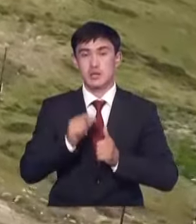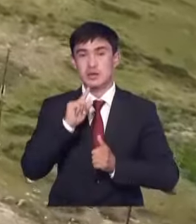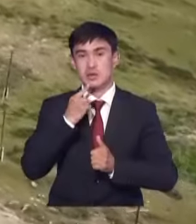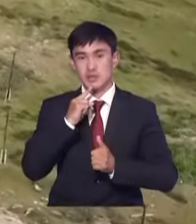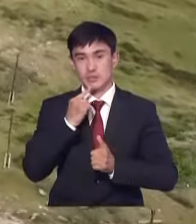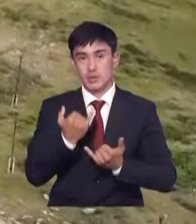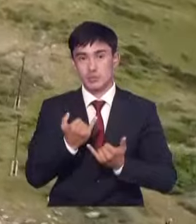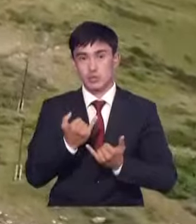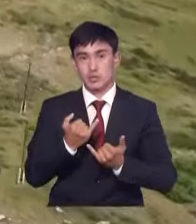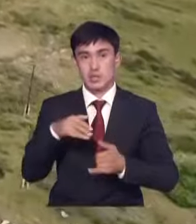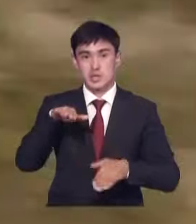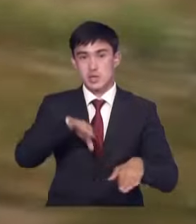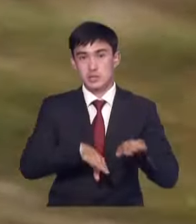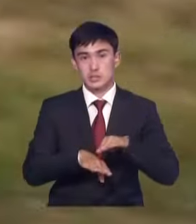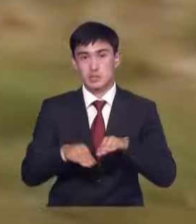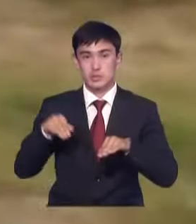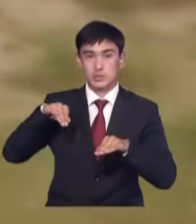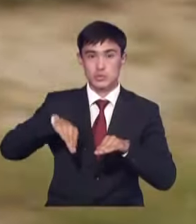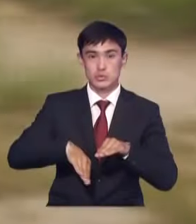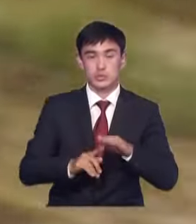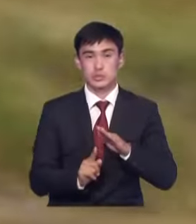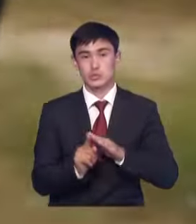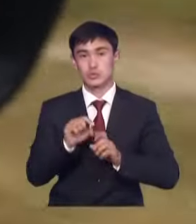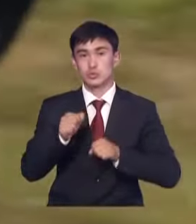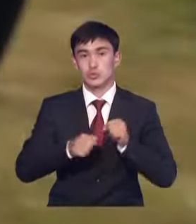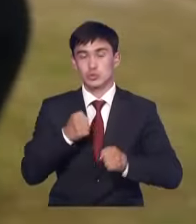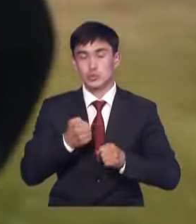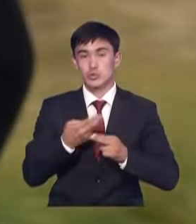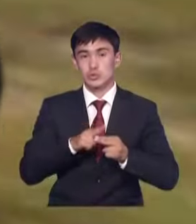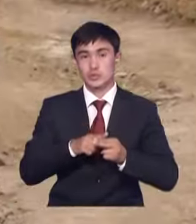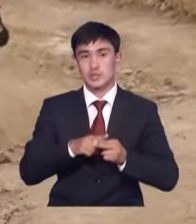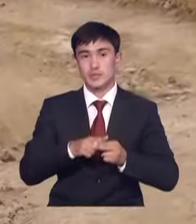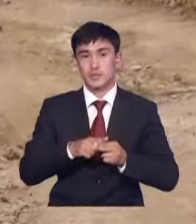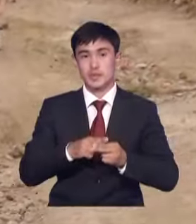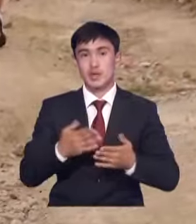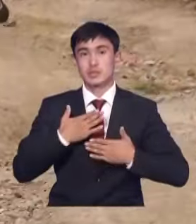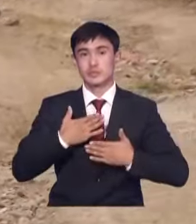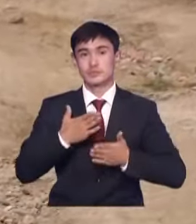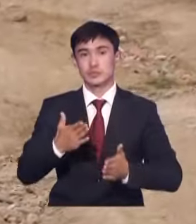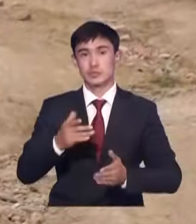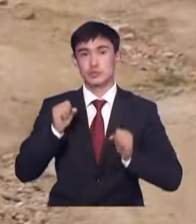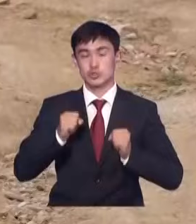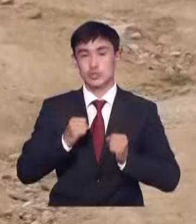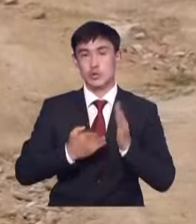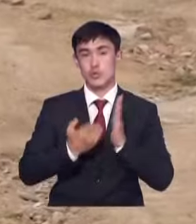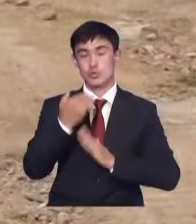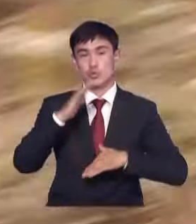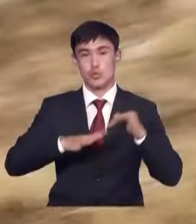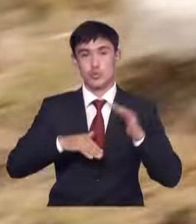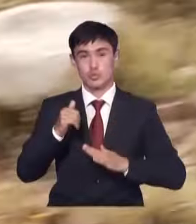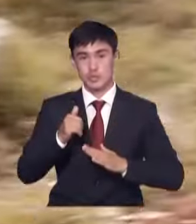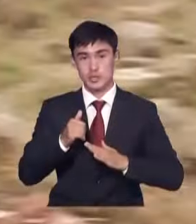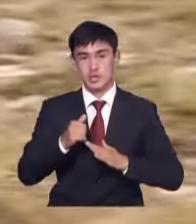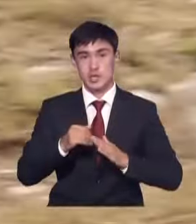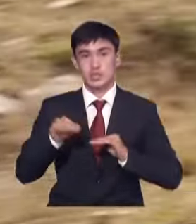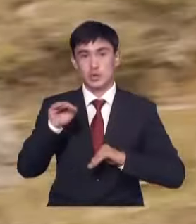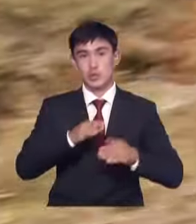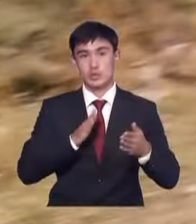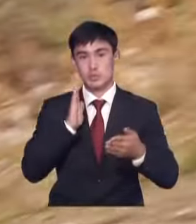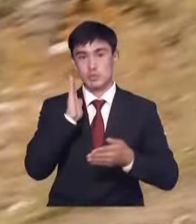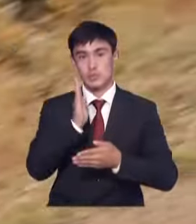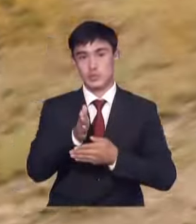қиын. Бірде еңіске, бірде өрге қарай жүгіру керек. Бірақ сабауы мен тыныстаған спортшылар көтеріңкі көңілгеймен тау шыңына бет